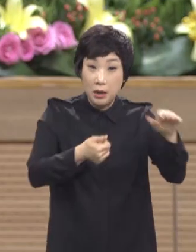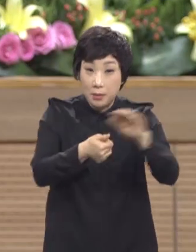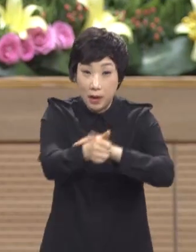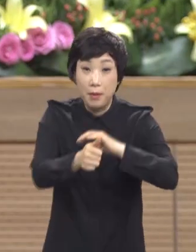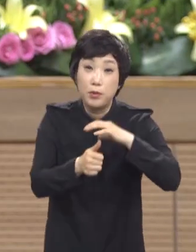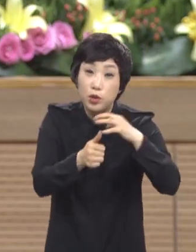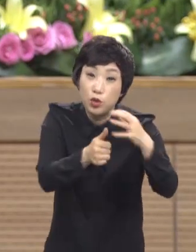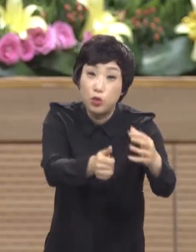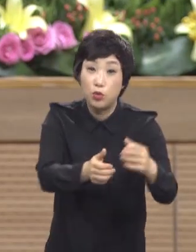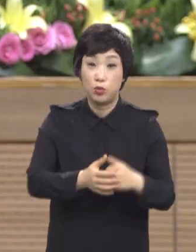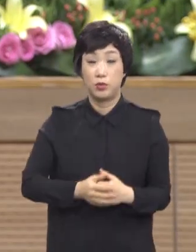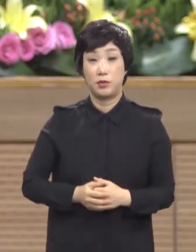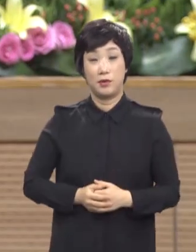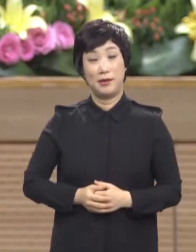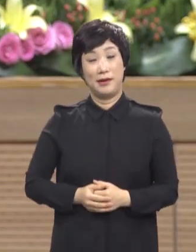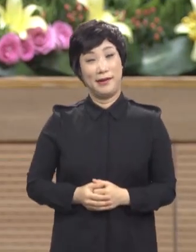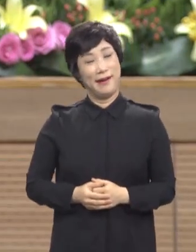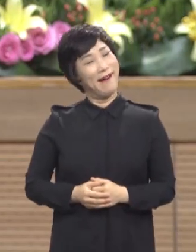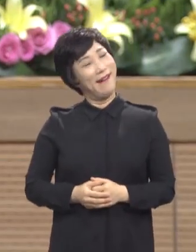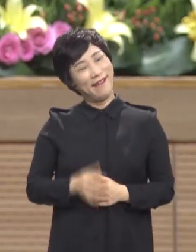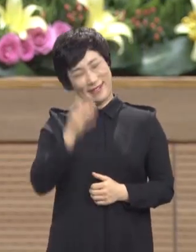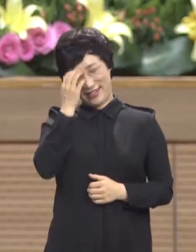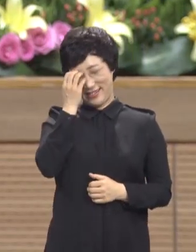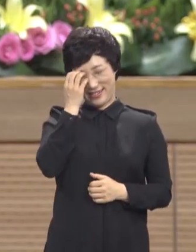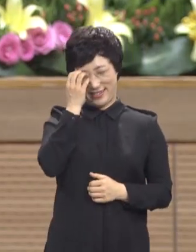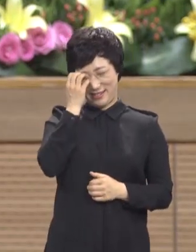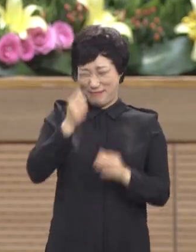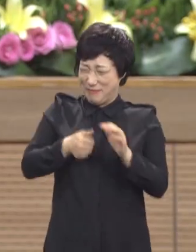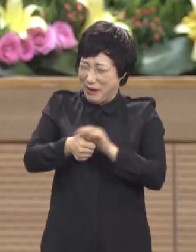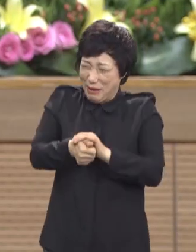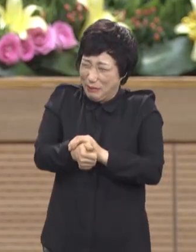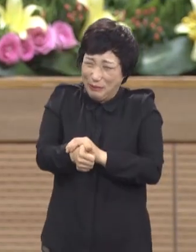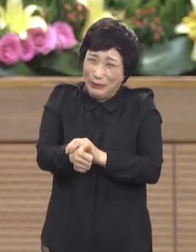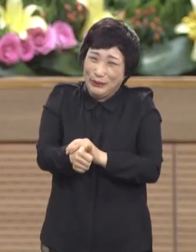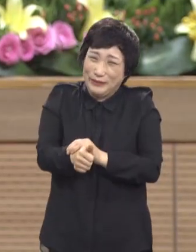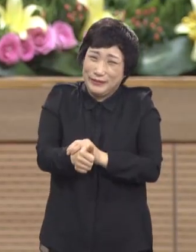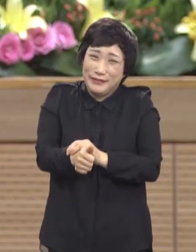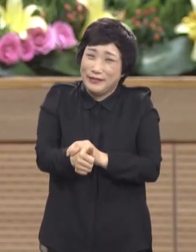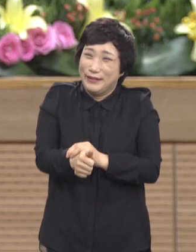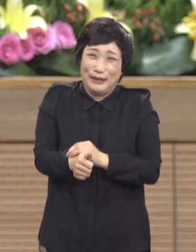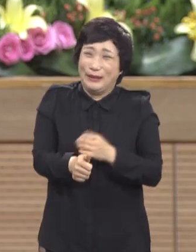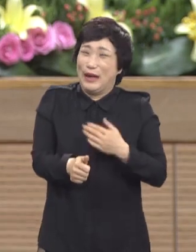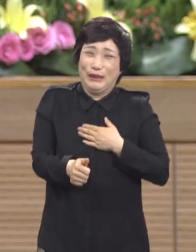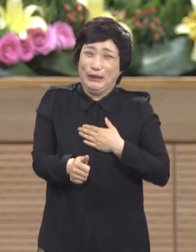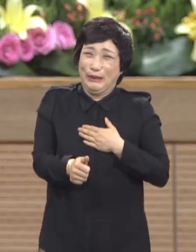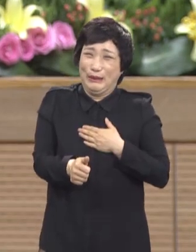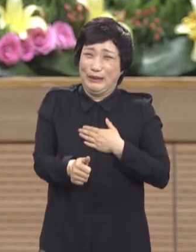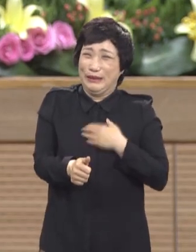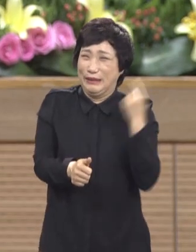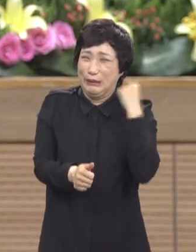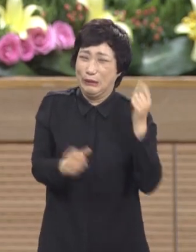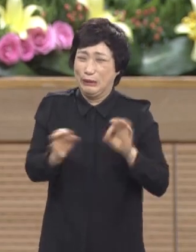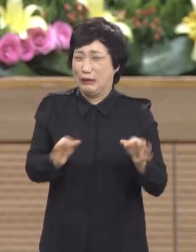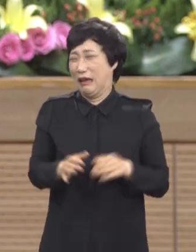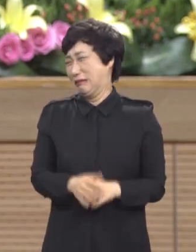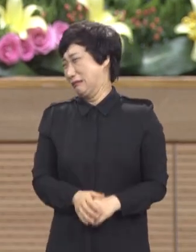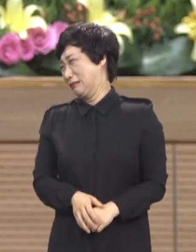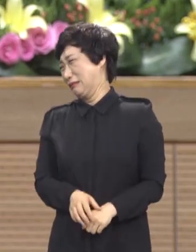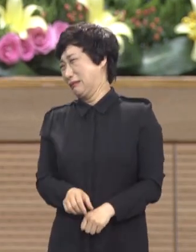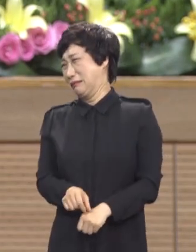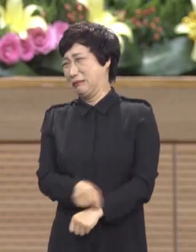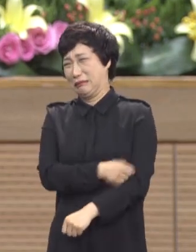뱀을 이용해서, 아, 뱀 말이요. 이름만 들어도 그냥 별로